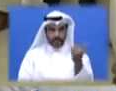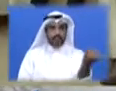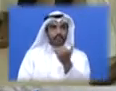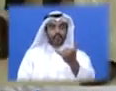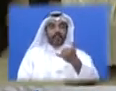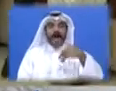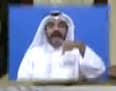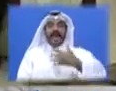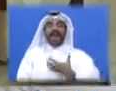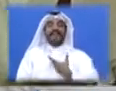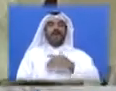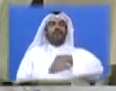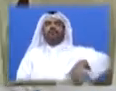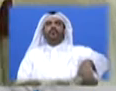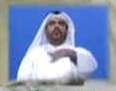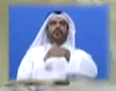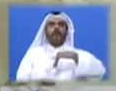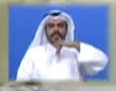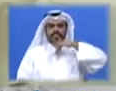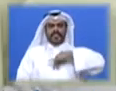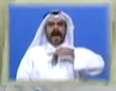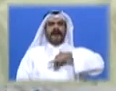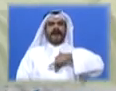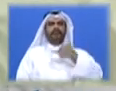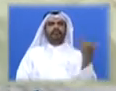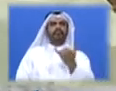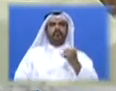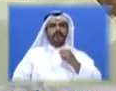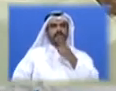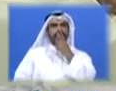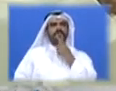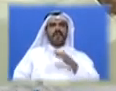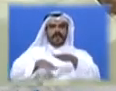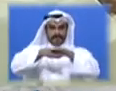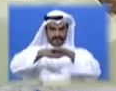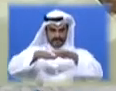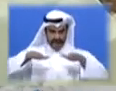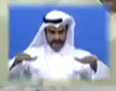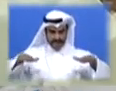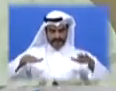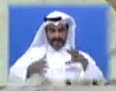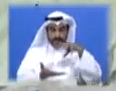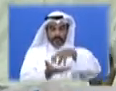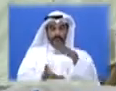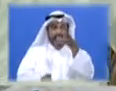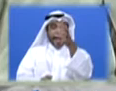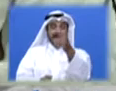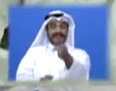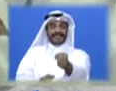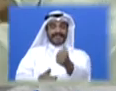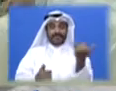الضمائر سيتمتع المواطن والمقيم بخدمات مرموقة تصب في نهاية المطاف في